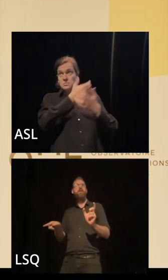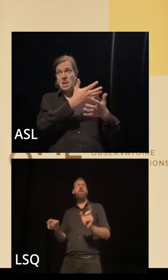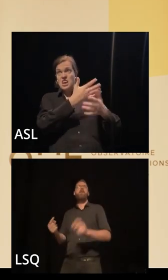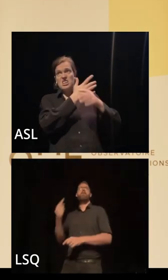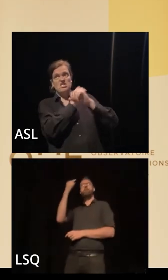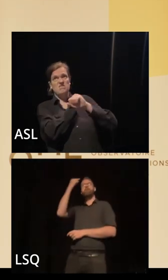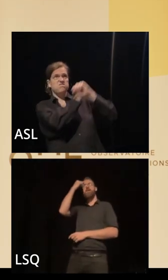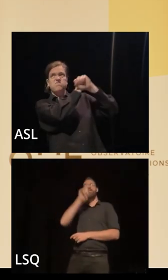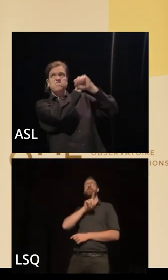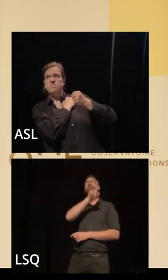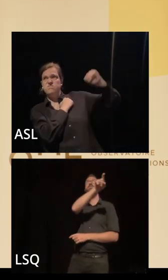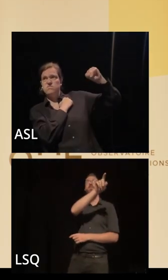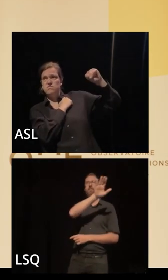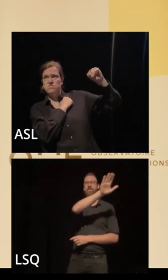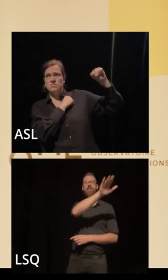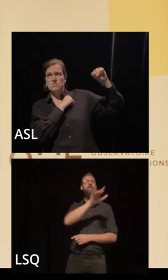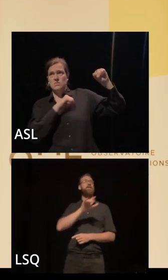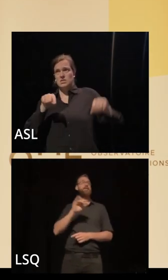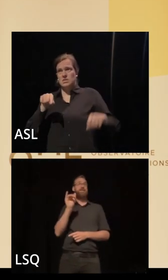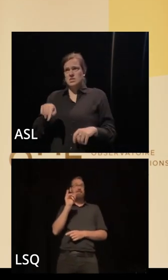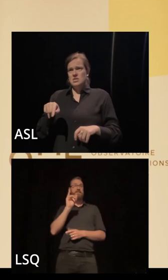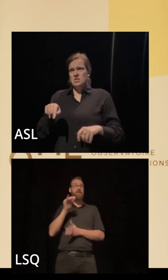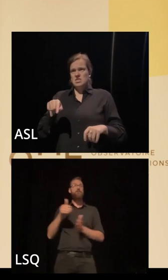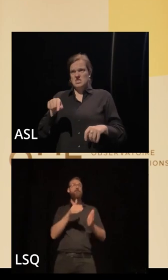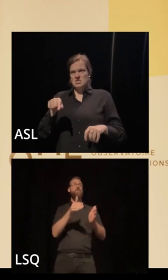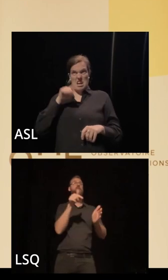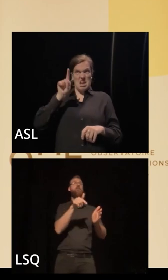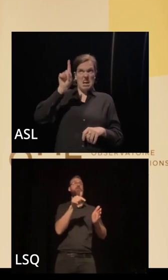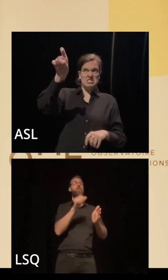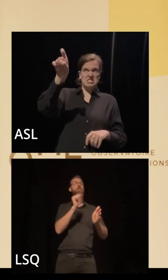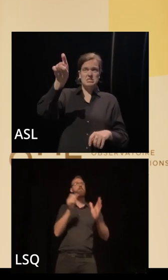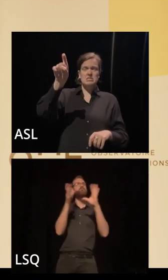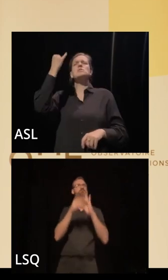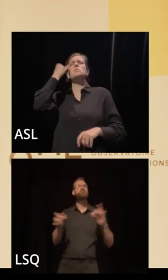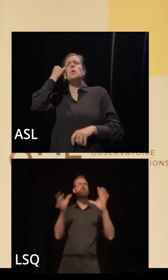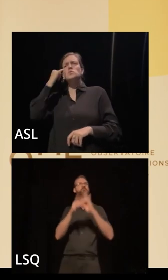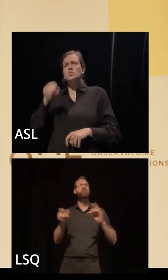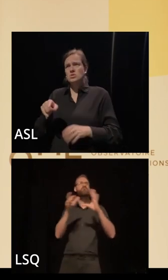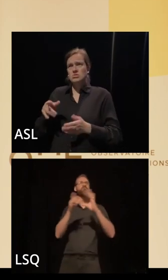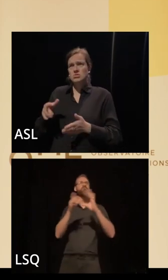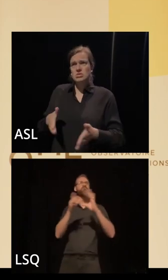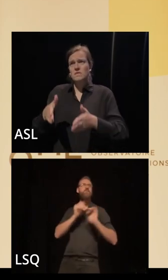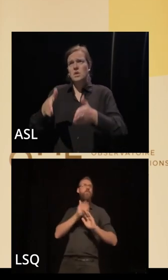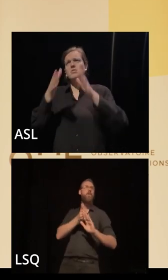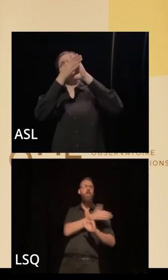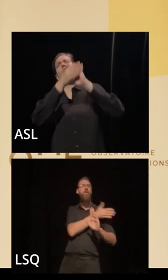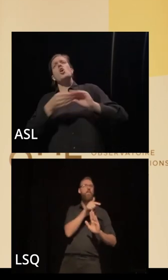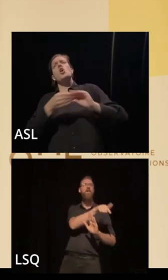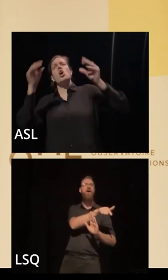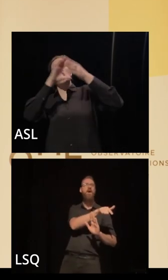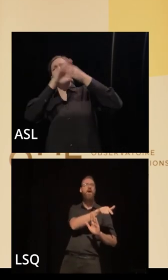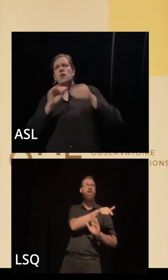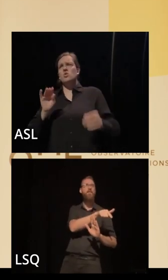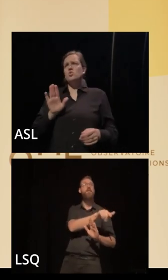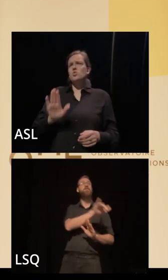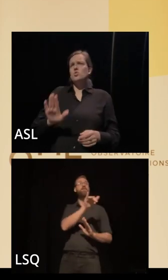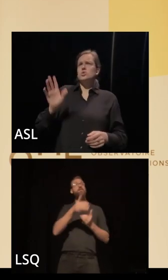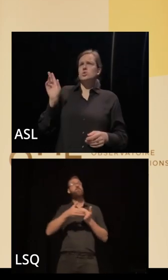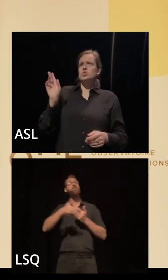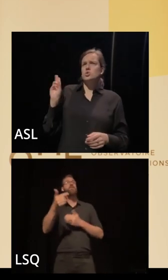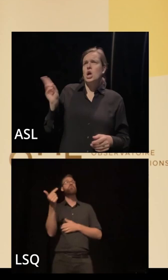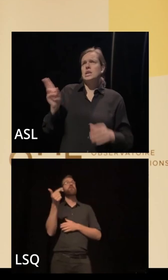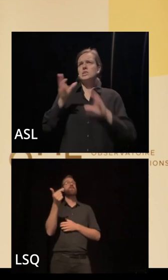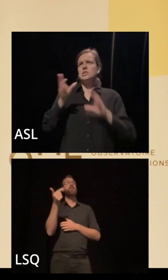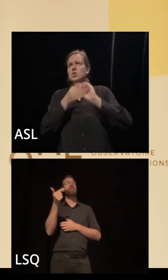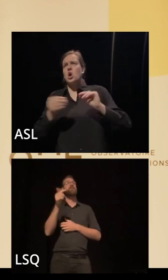Helga. « Et si un fleuve pourrait raconter son histoire ?» Et pour Geneviève, qu'on va entendre maintenant,